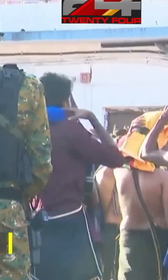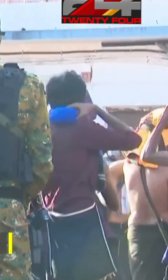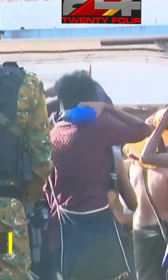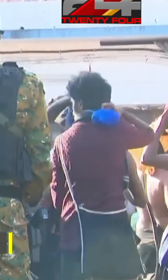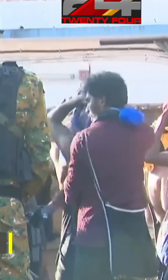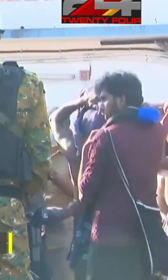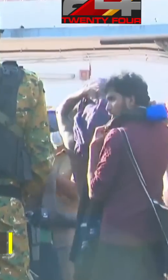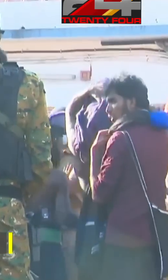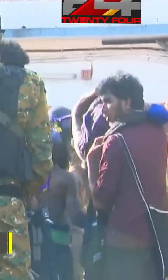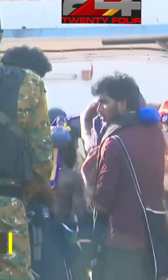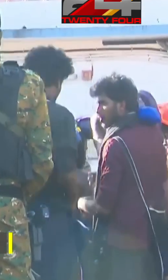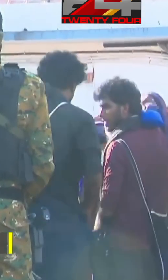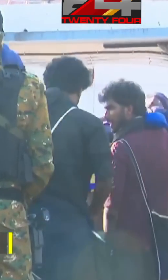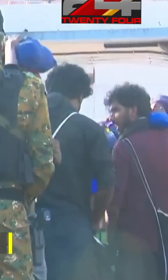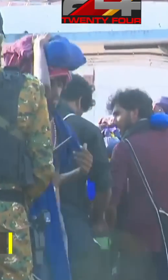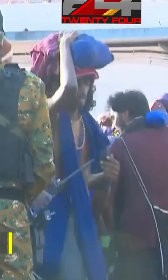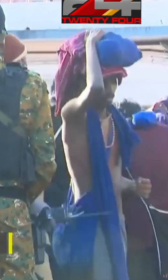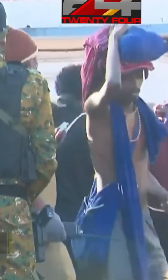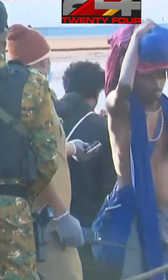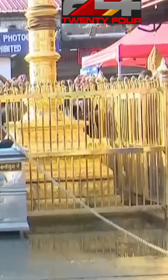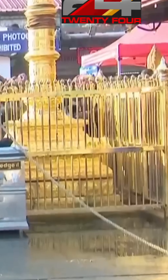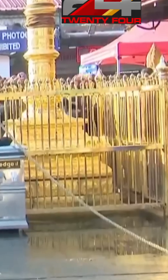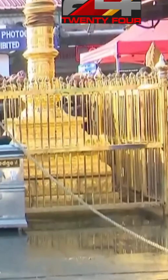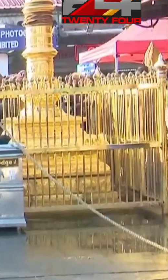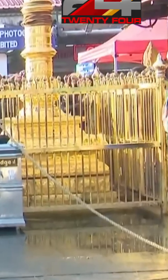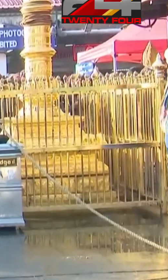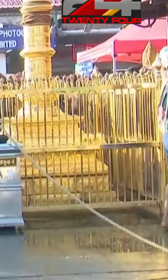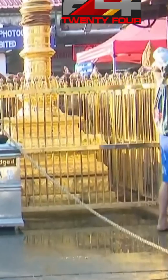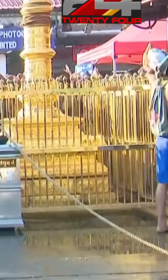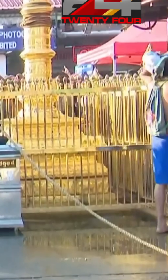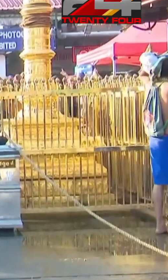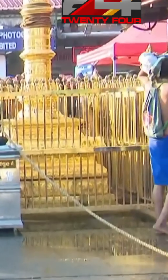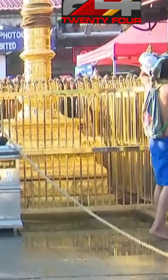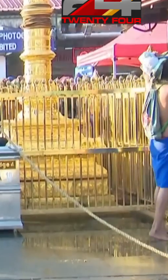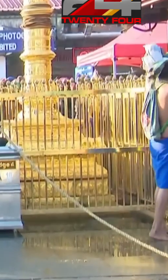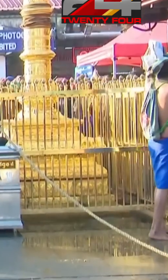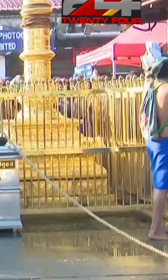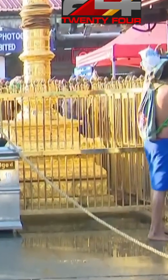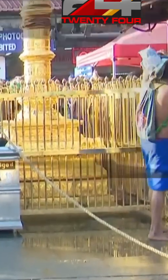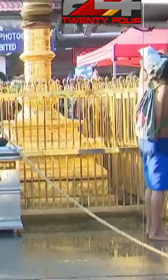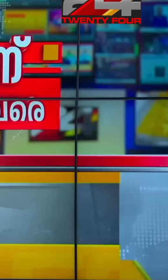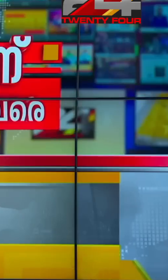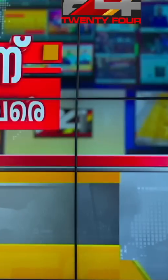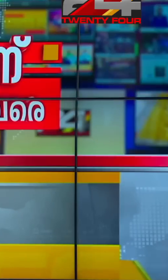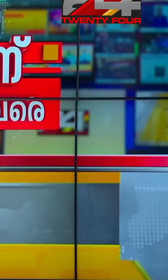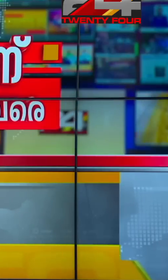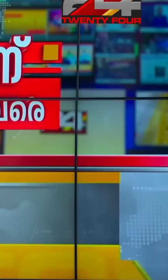പുനരാരംഭിക്കാനും ദേവസ്വം ബോർഡ് തീരുമാനിച്ചു. ജനുവരി 12-നാണ് സംഗമം നടത്തുക. 24 സന്നിധാനം.